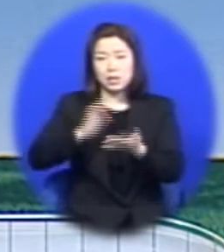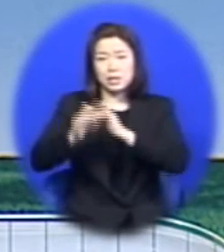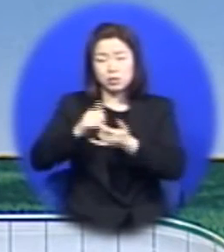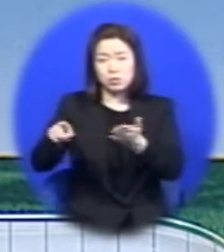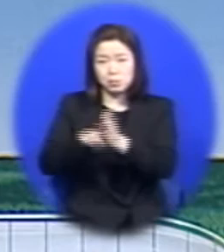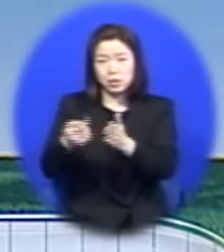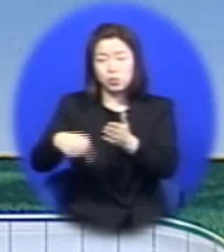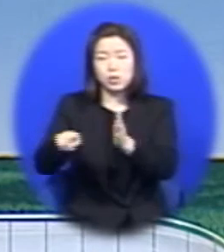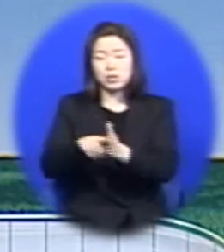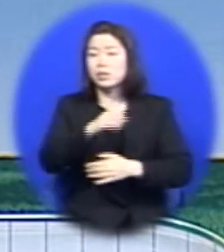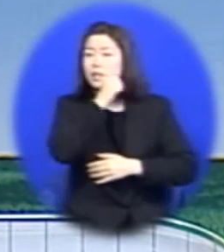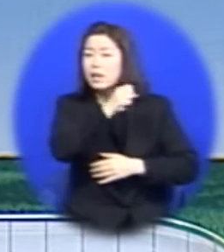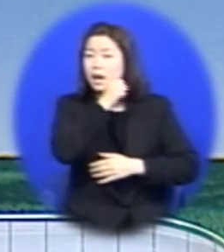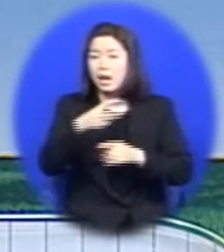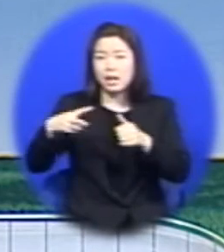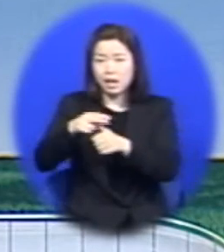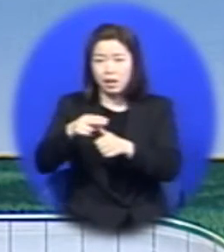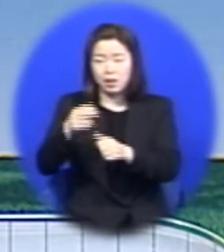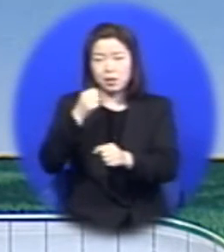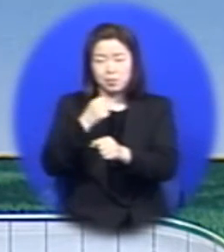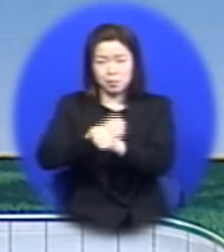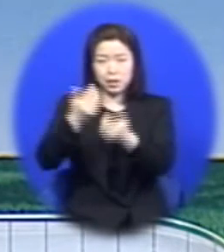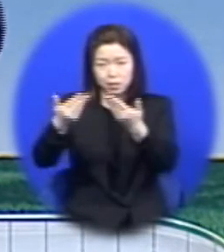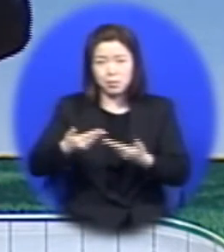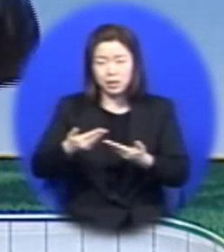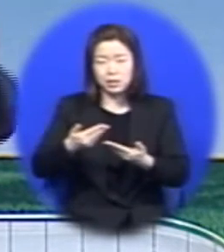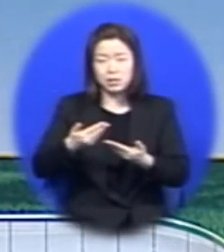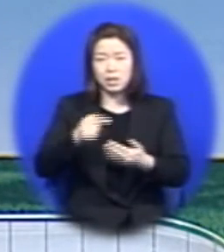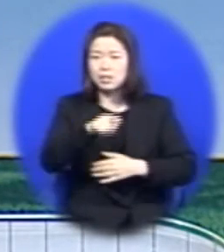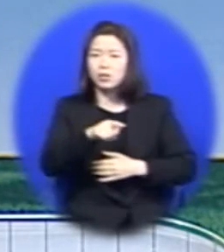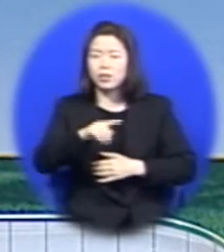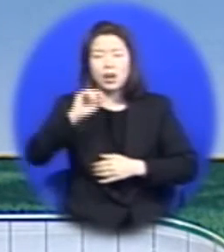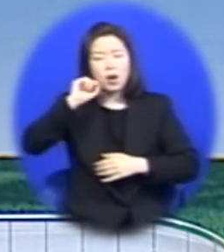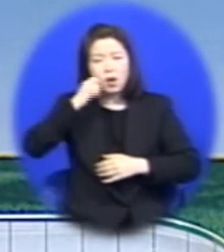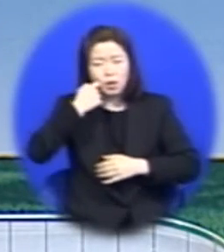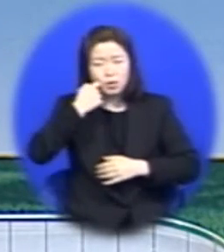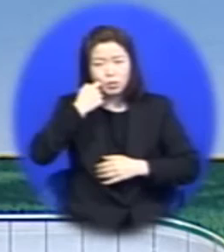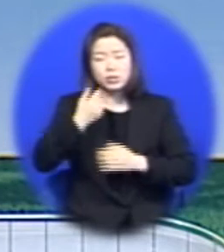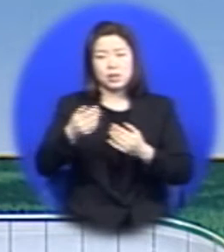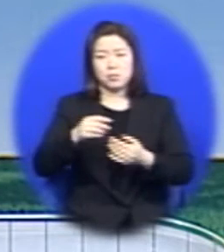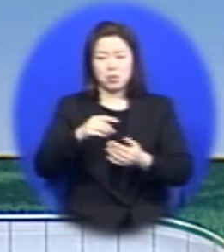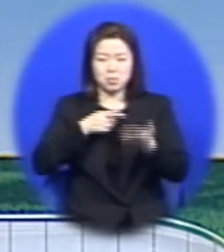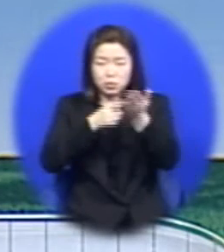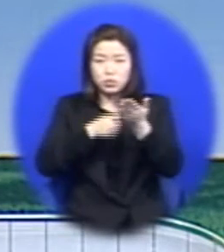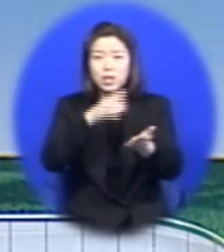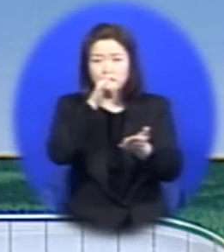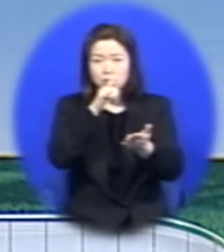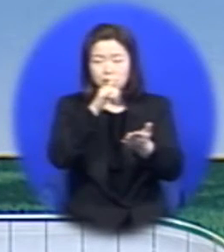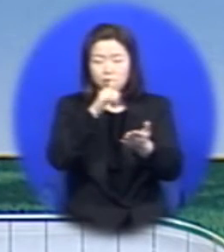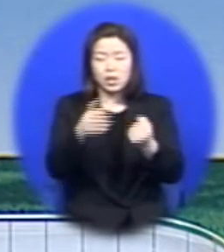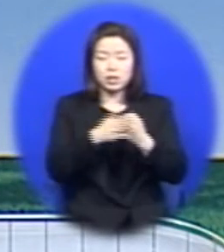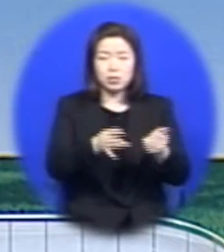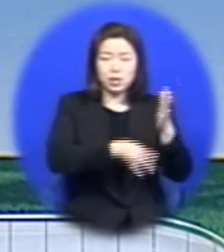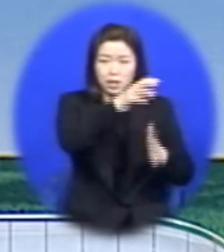이런 엉뚱한 소리까지 나왔을 지경이에요. 예루살렘의 유대인 교인과 이방인 교인 사이에 아직도